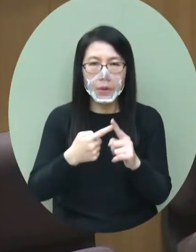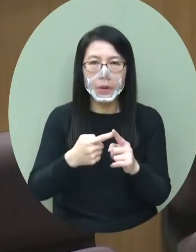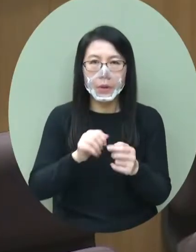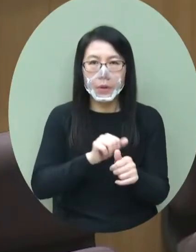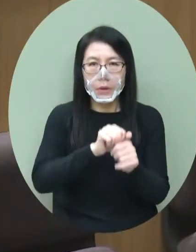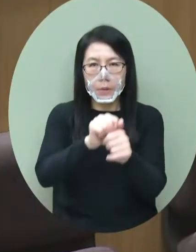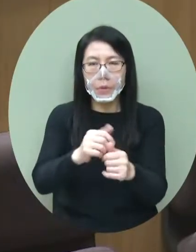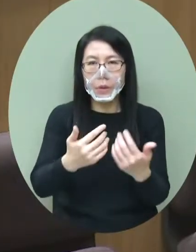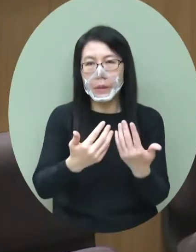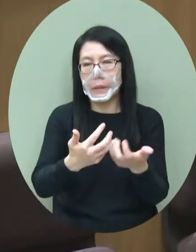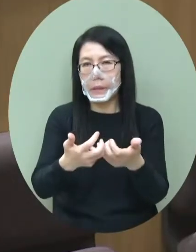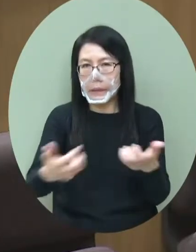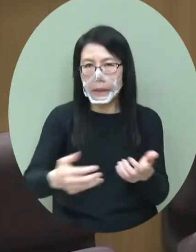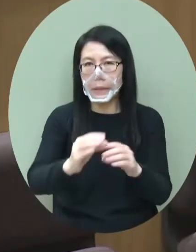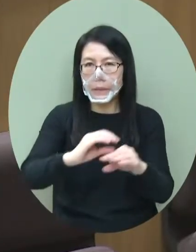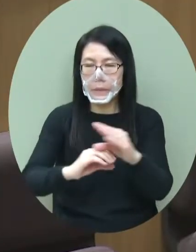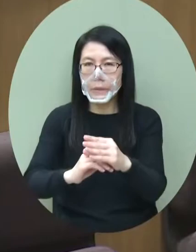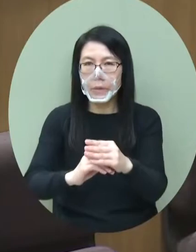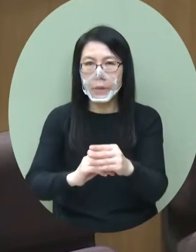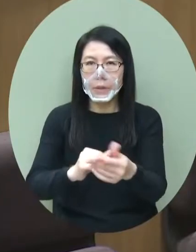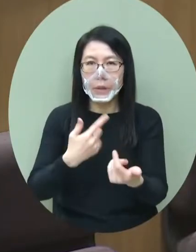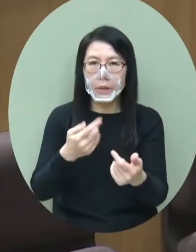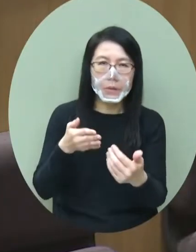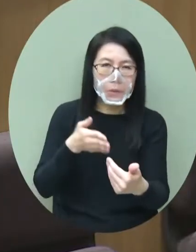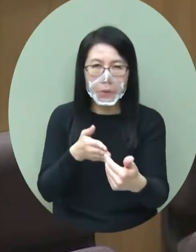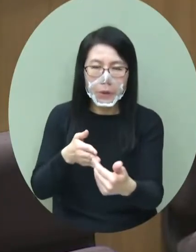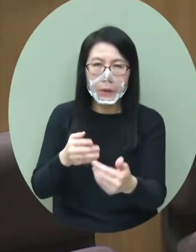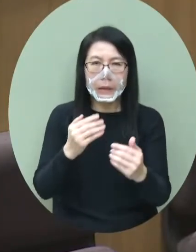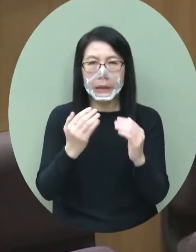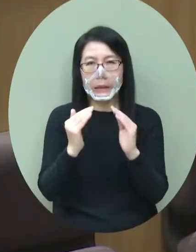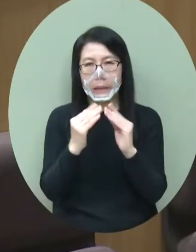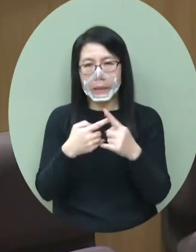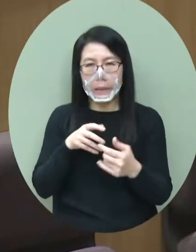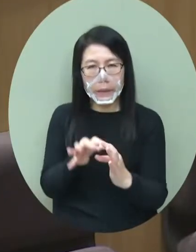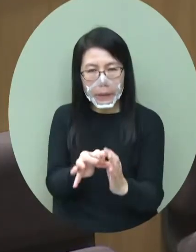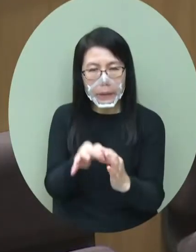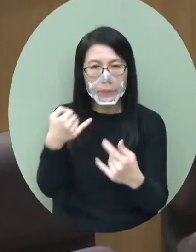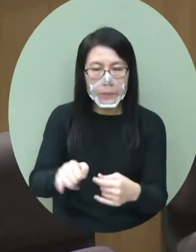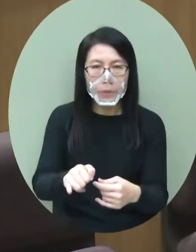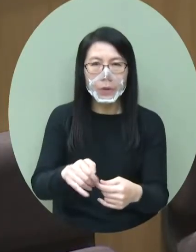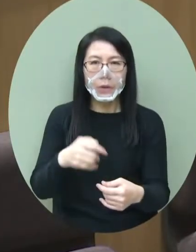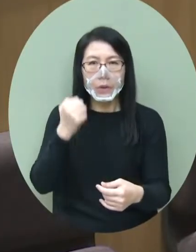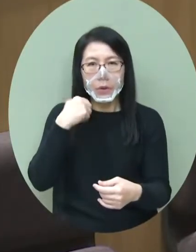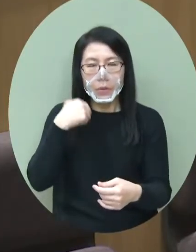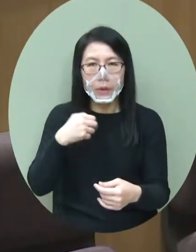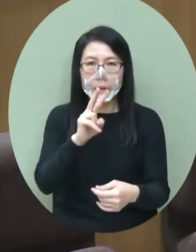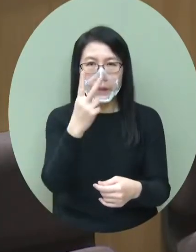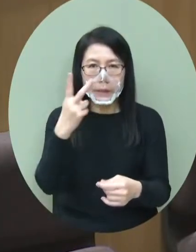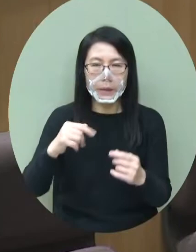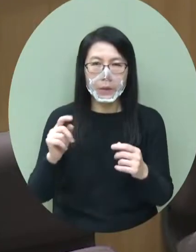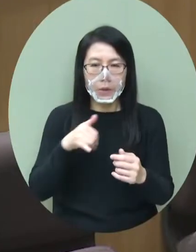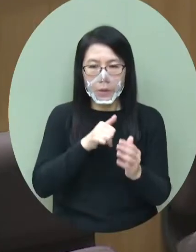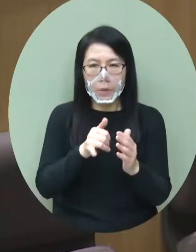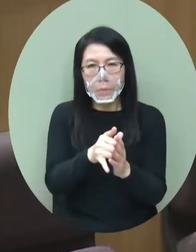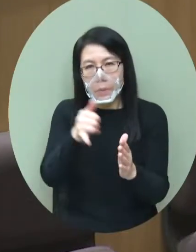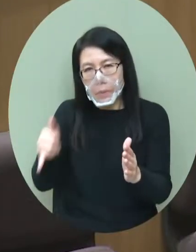有一些确诊的长者呢，他们入住了隔离的设施，可是呢他们是音讯全无，家属也联络不到，他